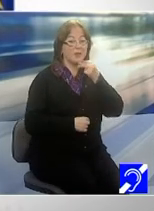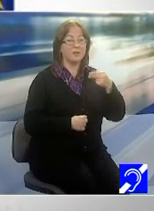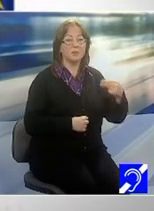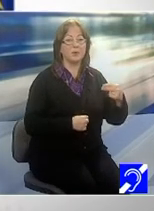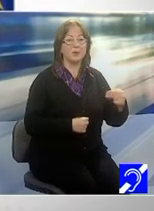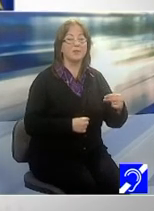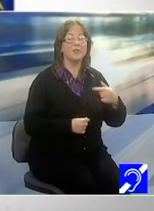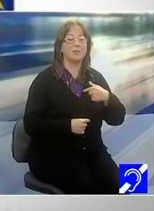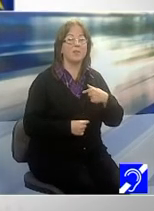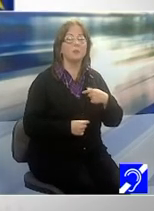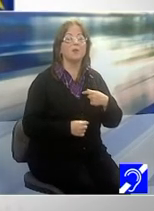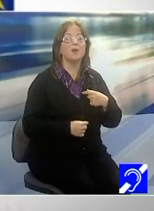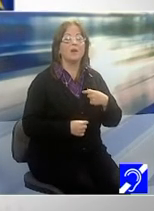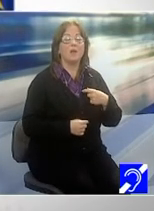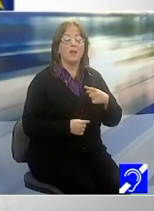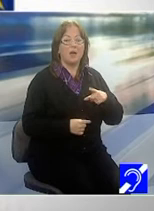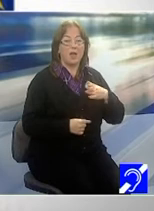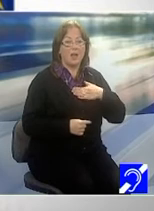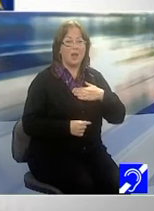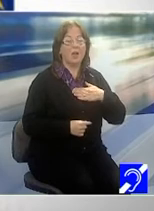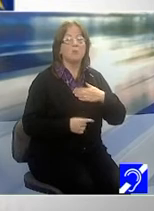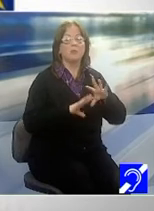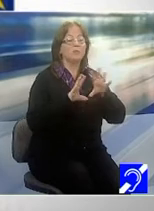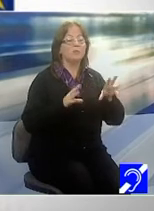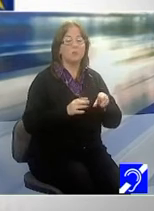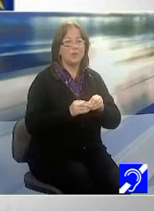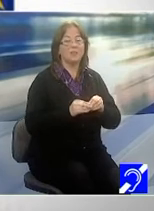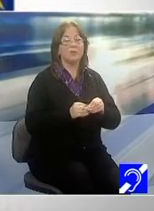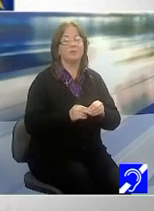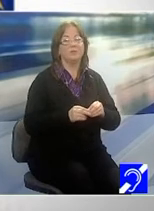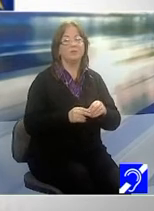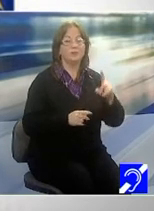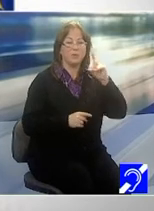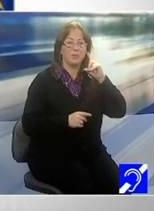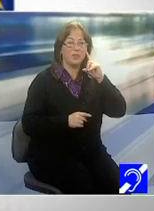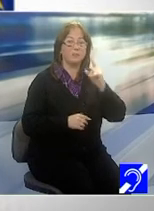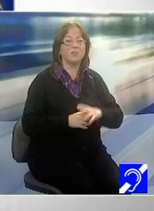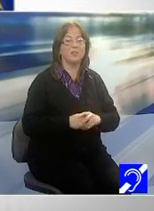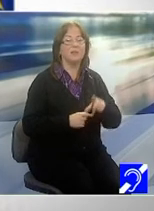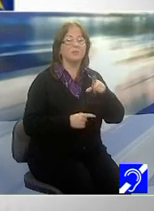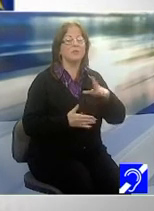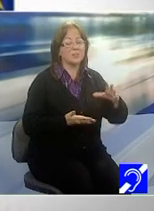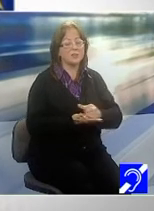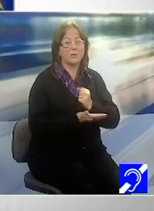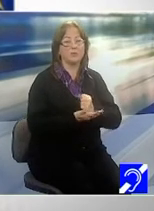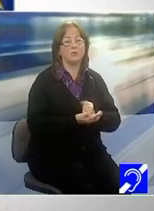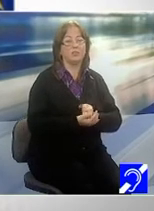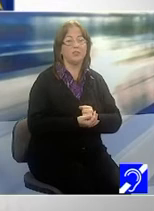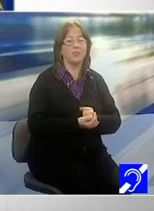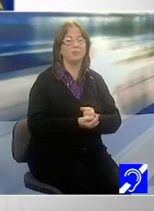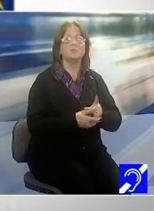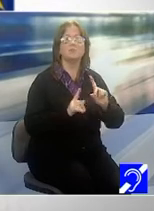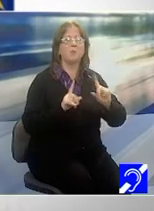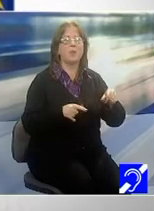Am toată convingerea că dumneavoastră veți reuși, contrar așteptărilor unora